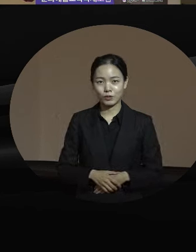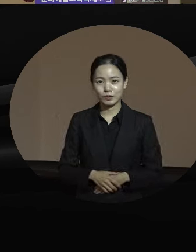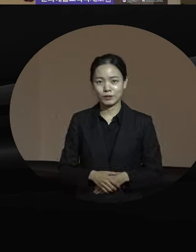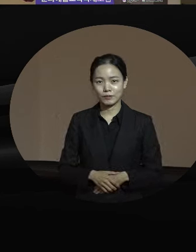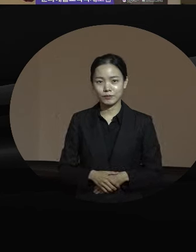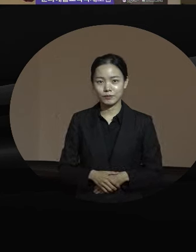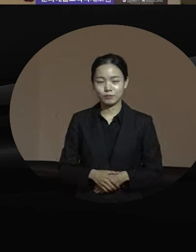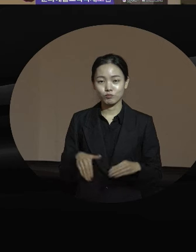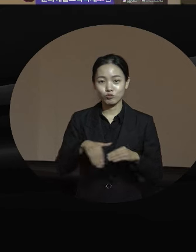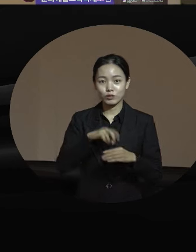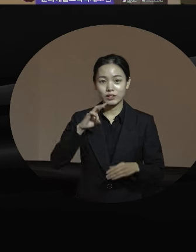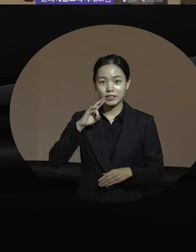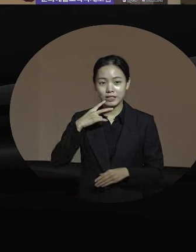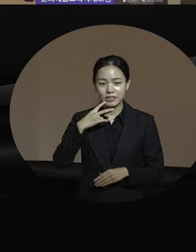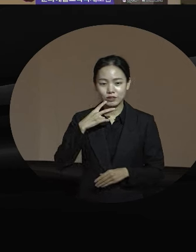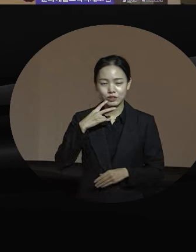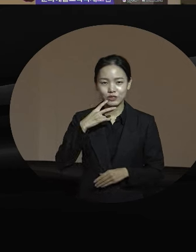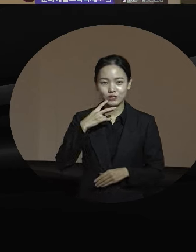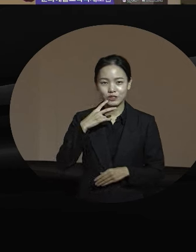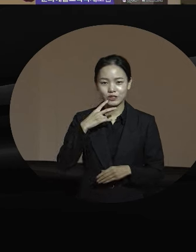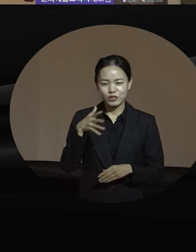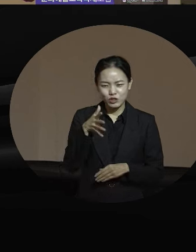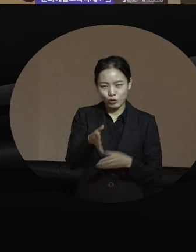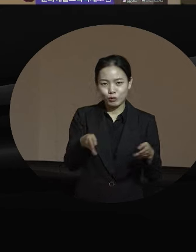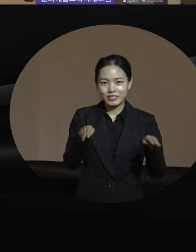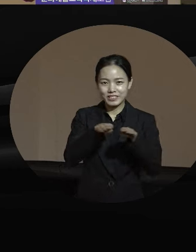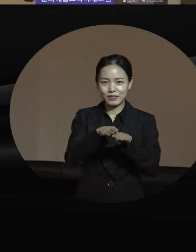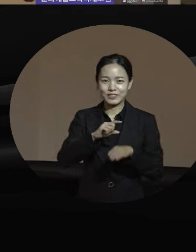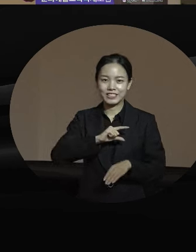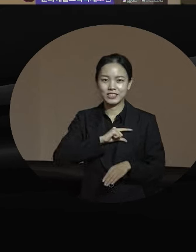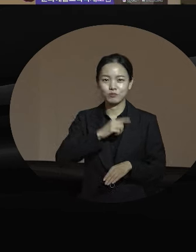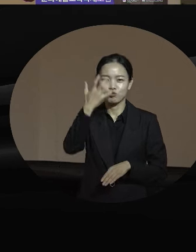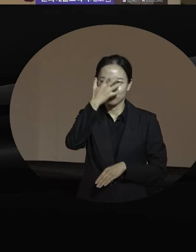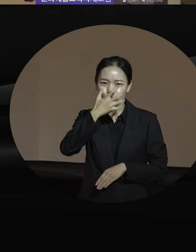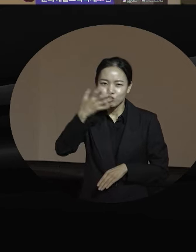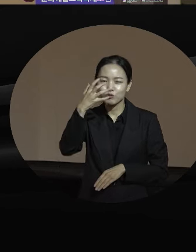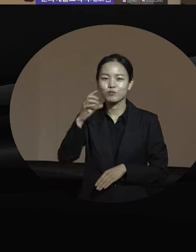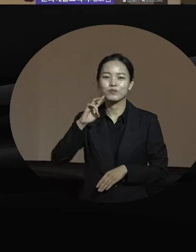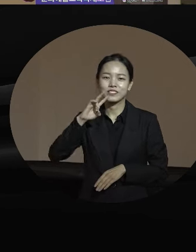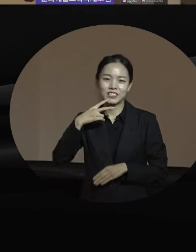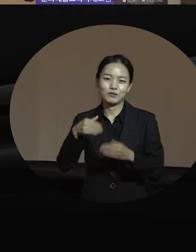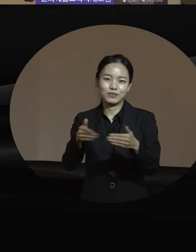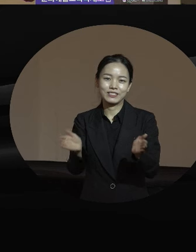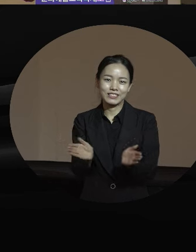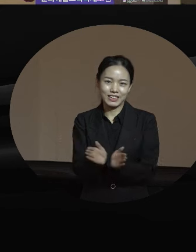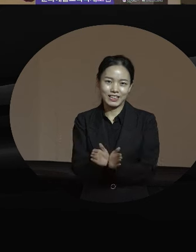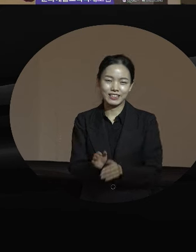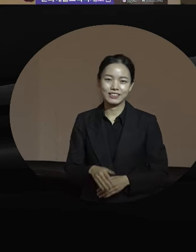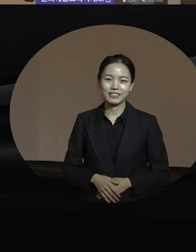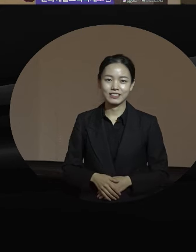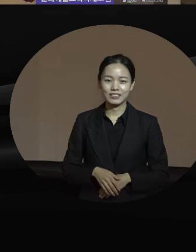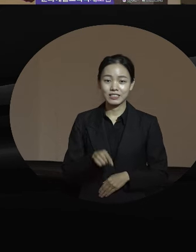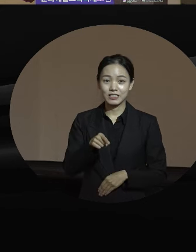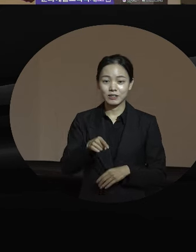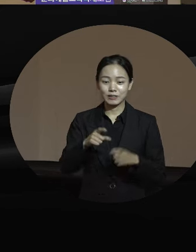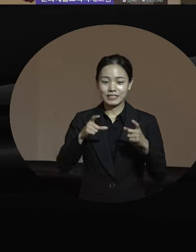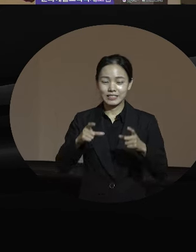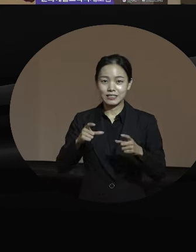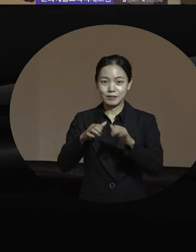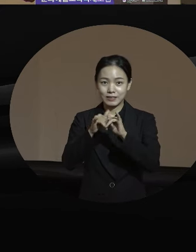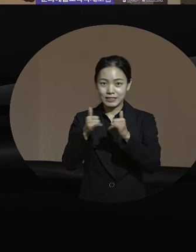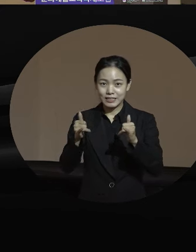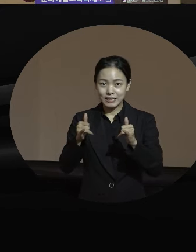전용 시설로 조성된 꿈꾸는 예술터는 지역 내 학교나 공장 등의 유휴 시설을 활용해서 지역민을 위한 생활